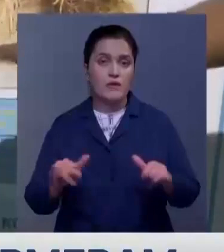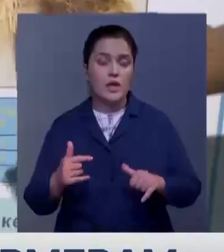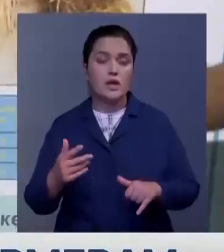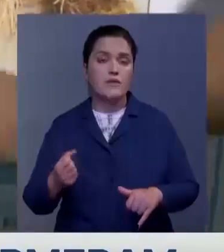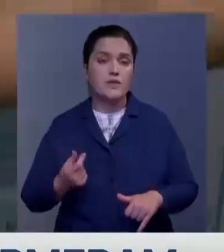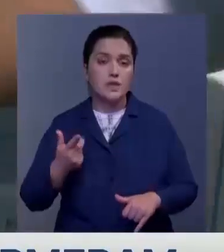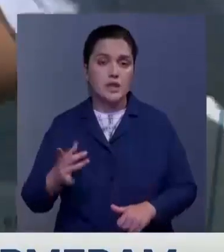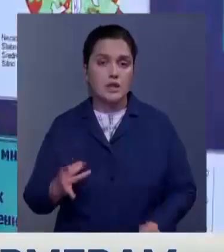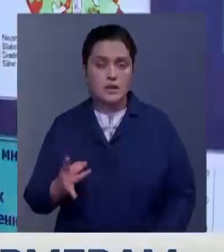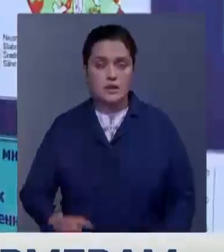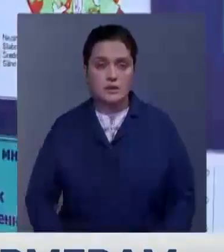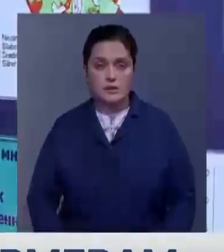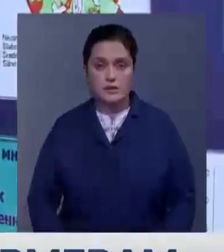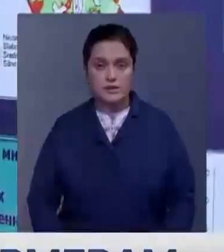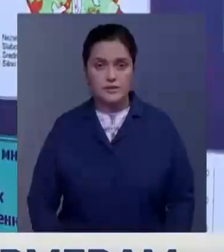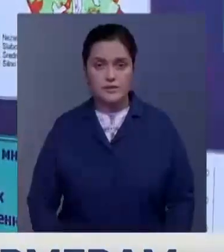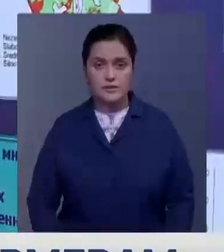раз.